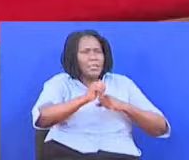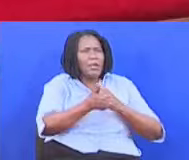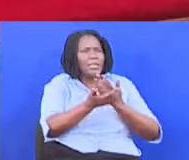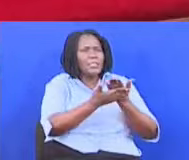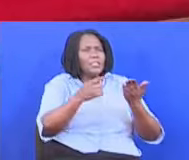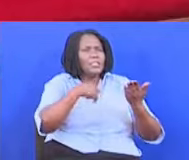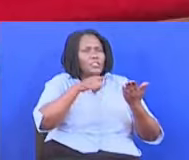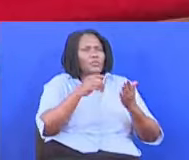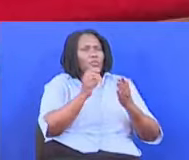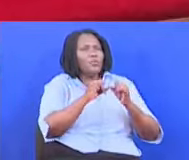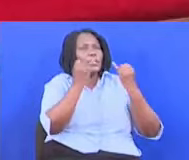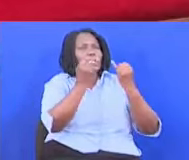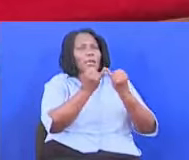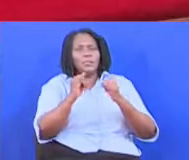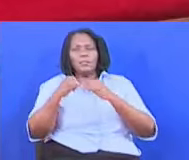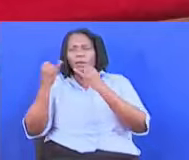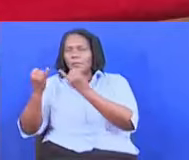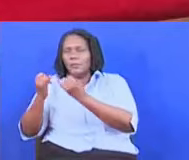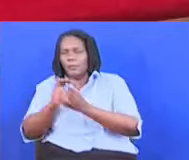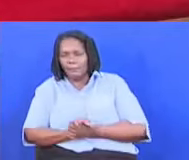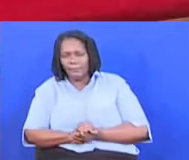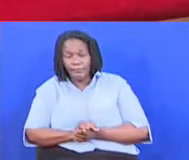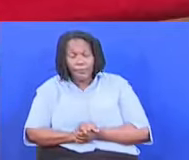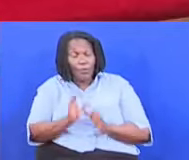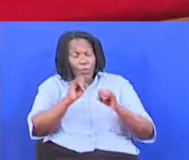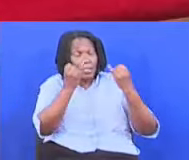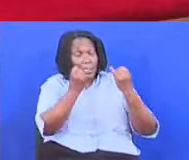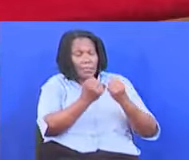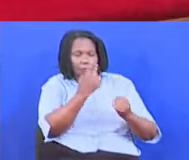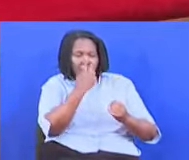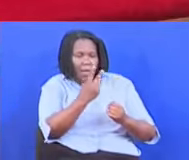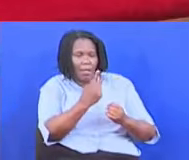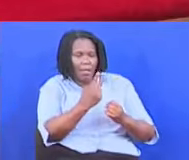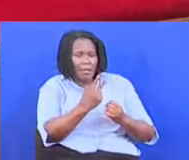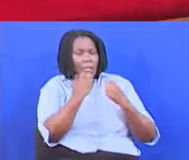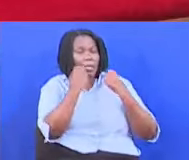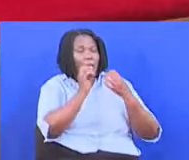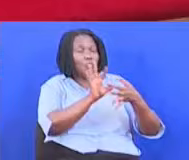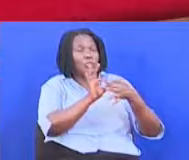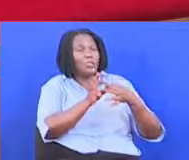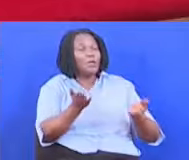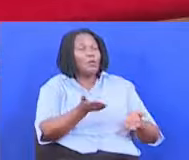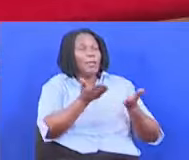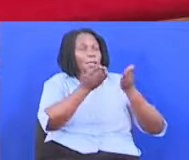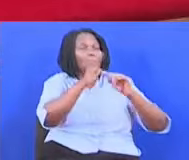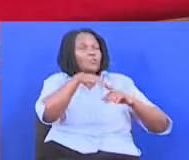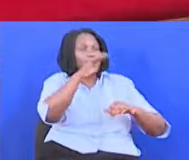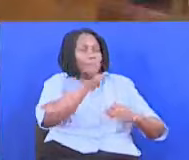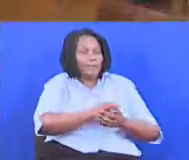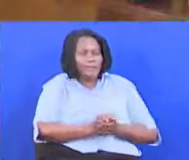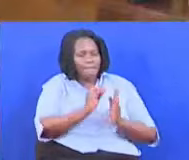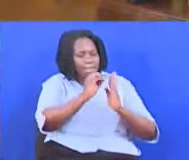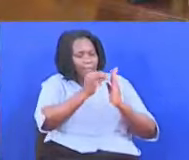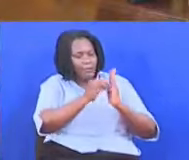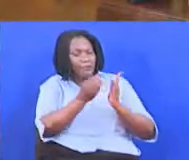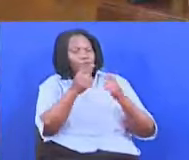ambapo mkazo utaweka zaidi kwenye kuimarisha ushirikiano wa kimaendeleo. Mheshimiwa Spika, nashukuru.